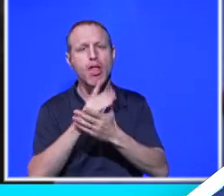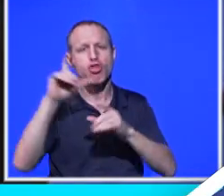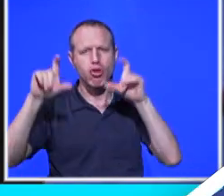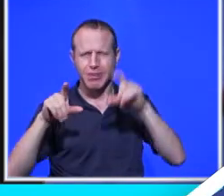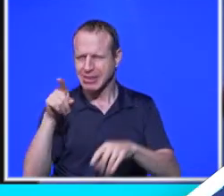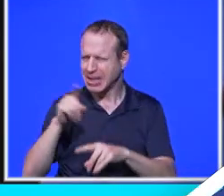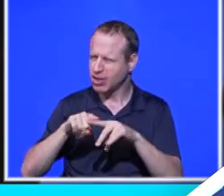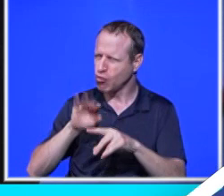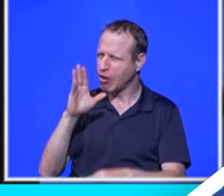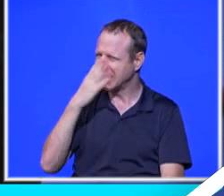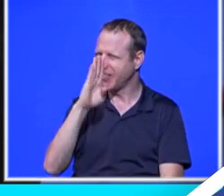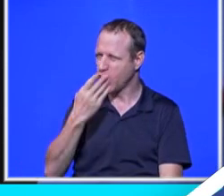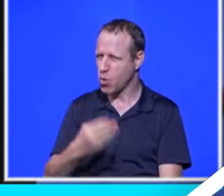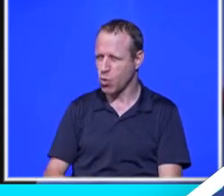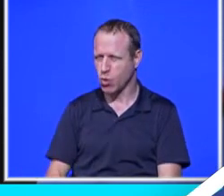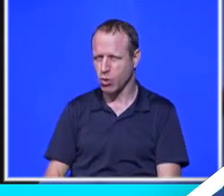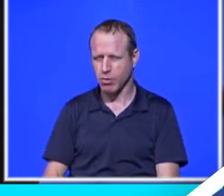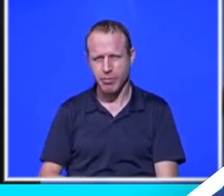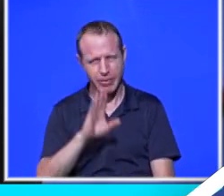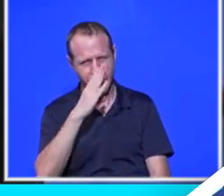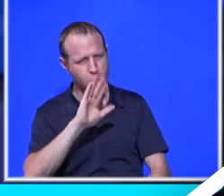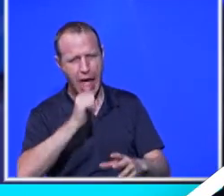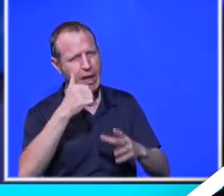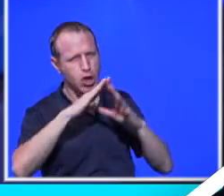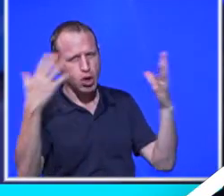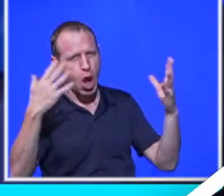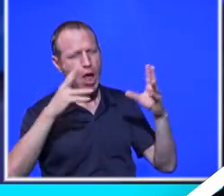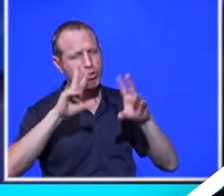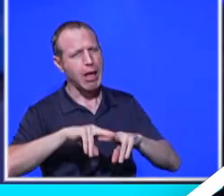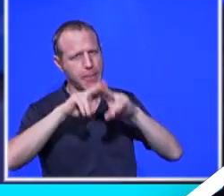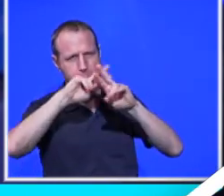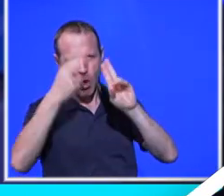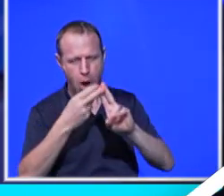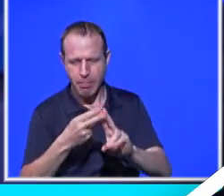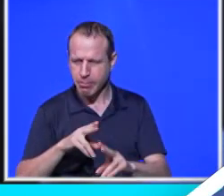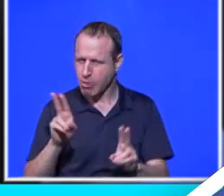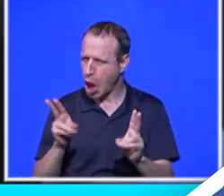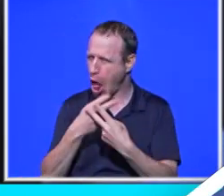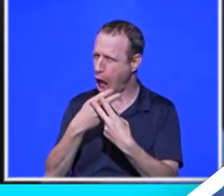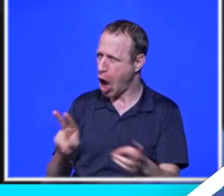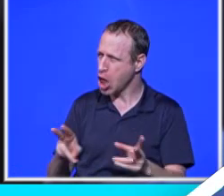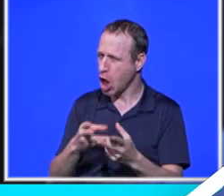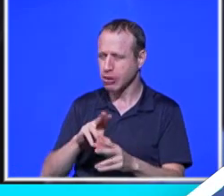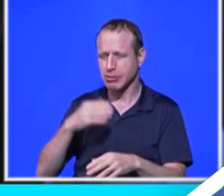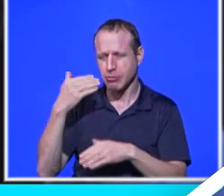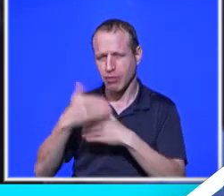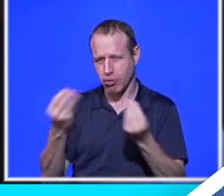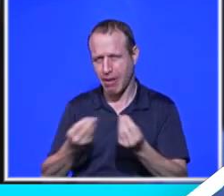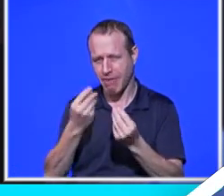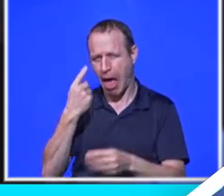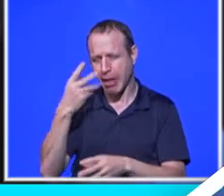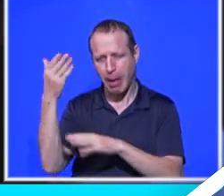של צביעות, הרי הצביעות הכי גדולה שקיימת בעולם. הצביעות הכי גדולה שיכולה להיות, הרי לא יכול להיות בסופו של דבר שזאת אחת